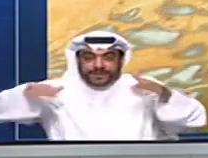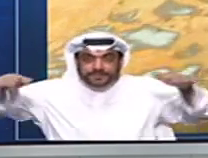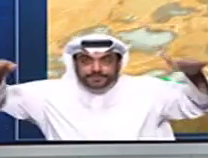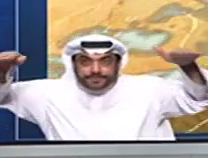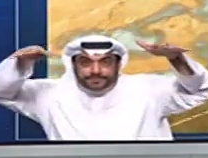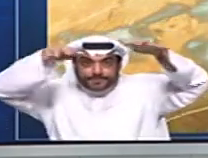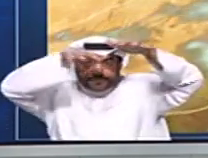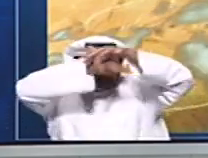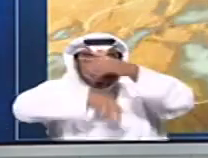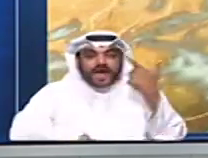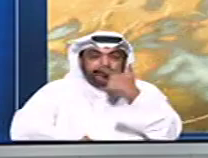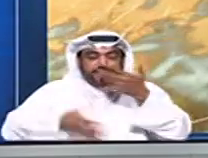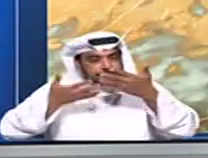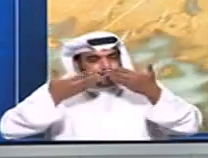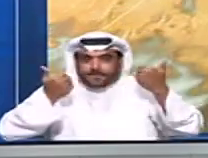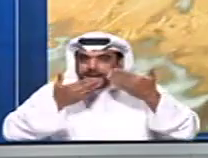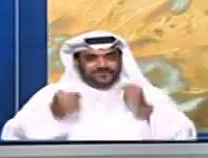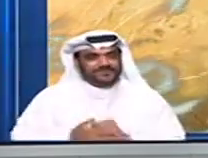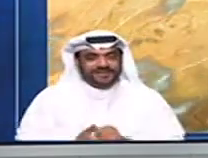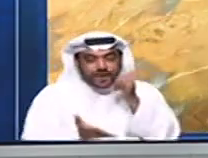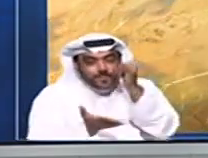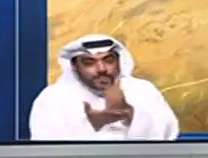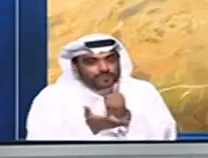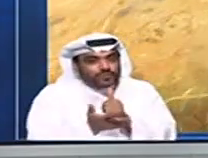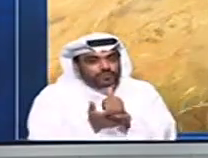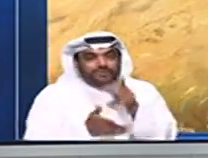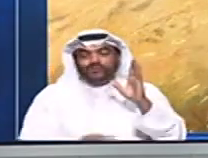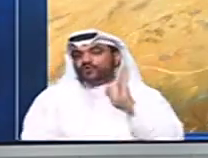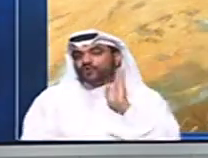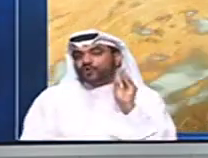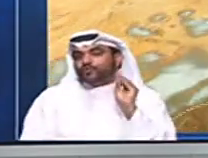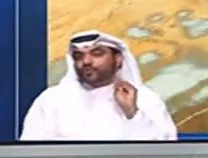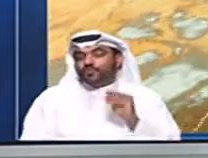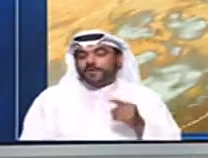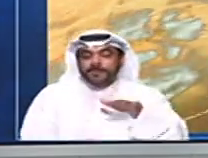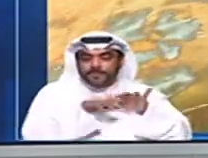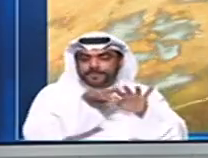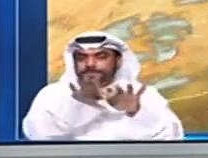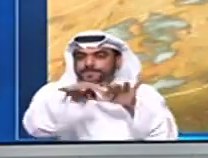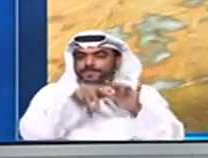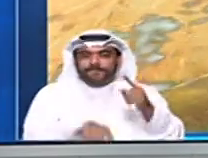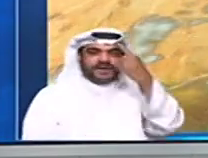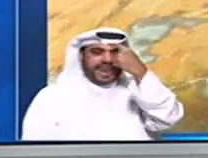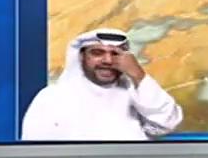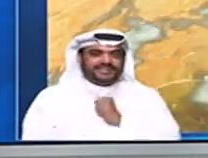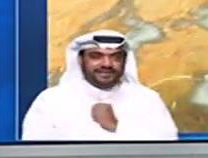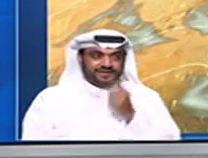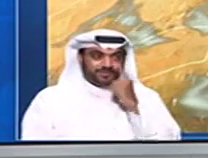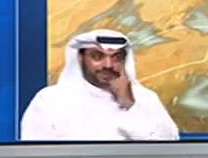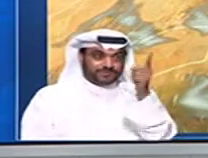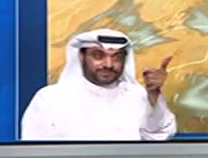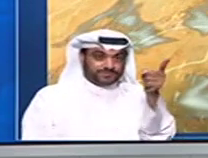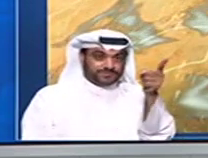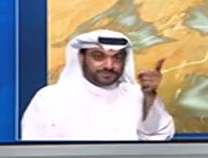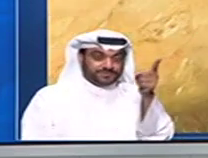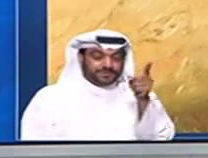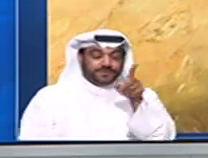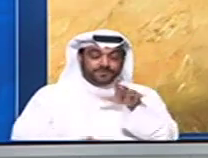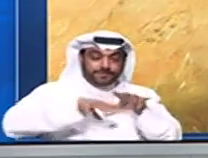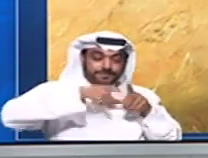منخفض الهند الموسمي اللي مأثر علينا ومأثر على شبه الجزيرة العربية. ومع آخر تطورات العاصفة المدارية من المتوقع اتجاهها